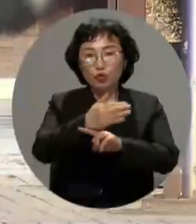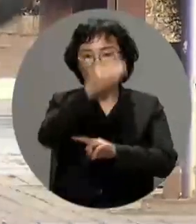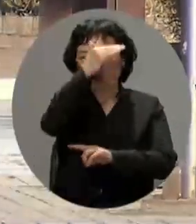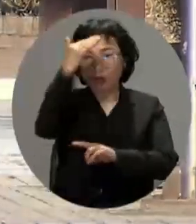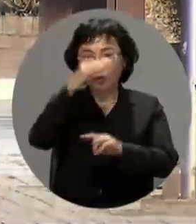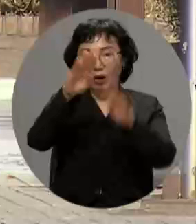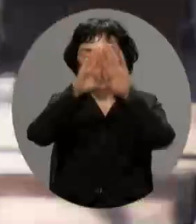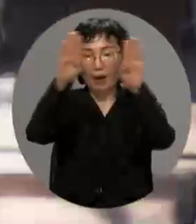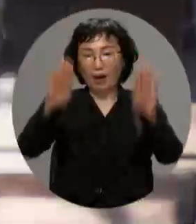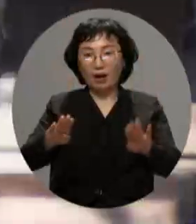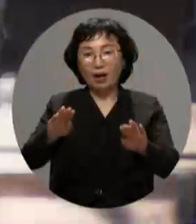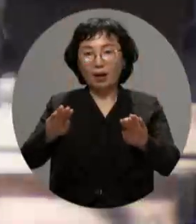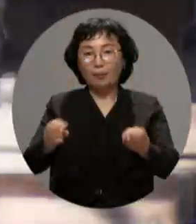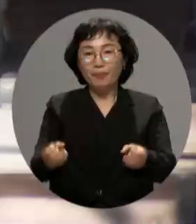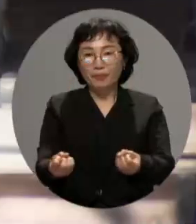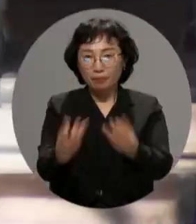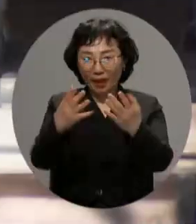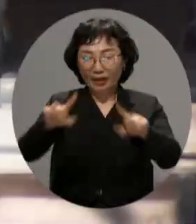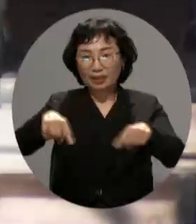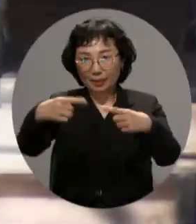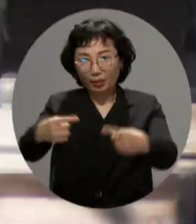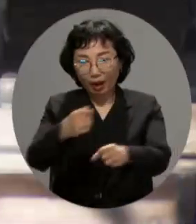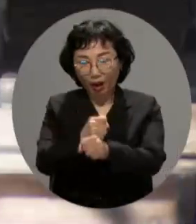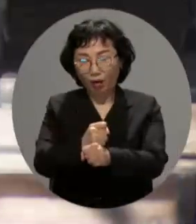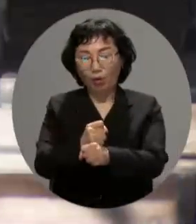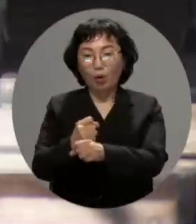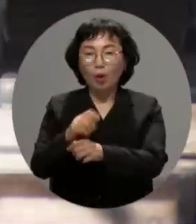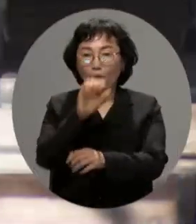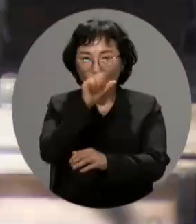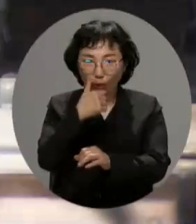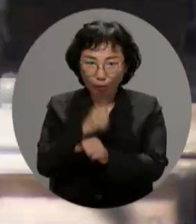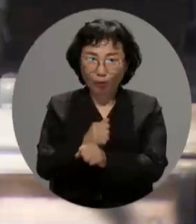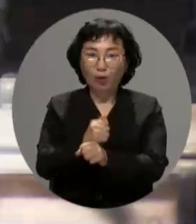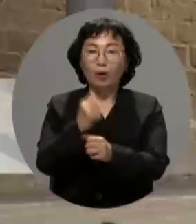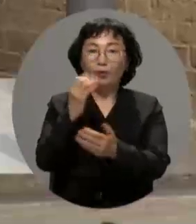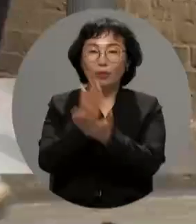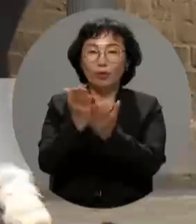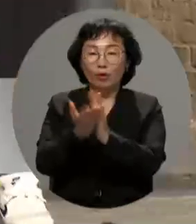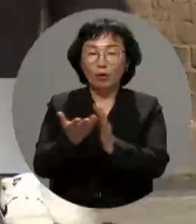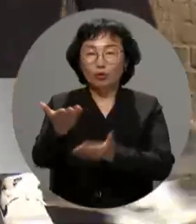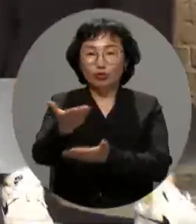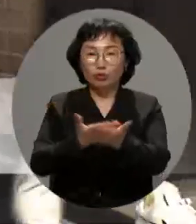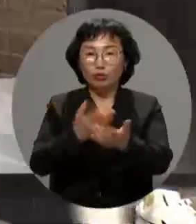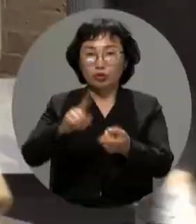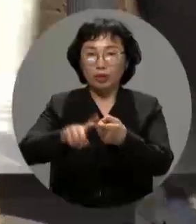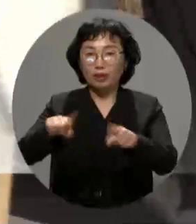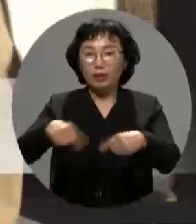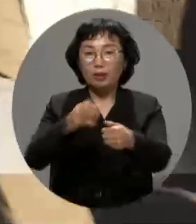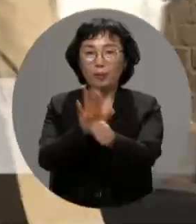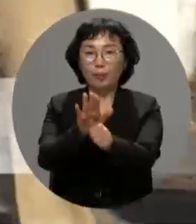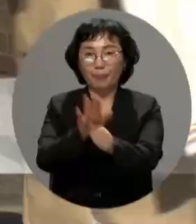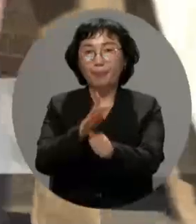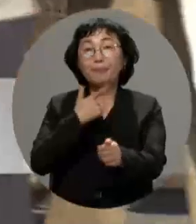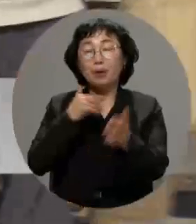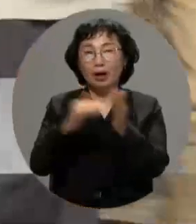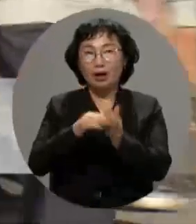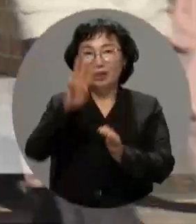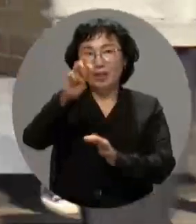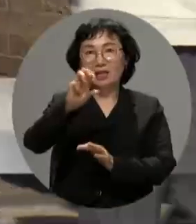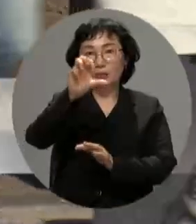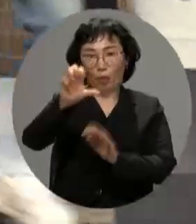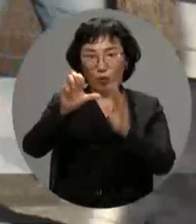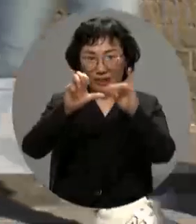지역 기업의 해외 시장 조사와 통번역, 수출 상담 지원 등을 수행했습니다. 학교 측은 35명